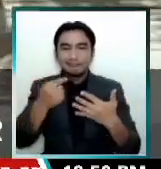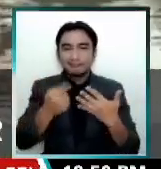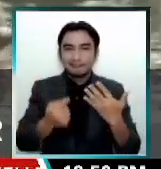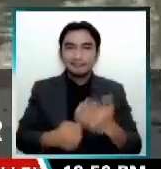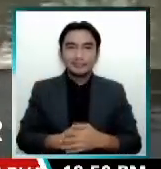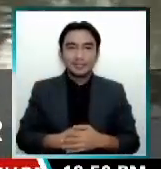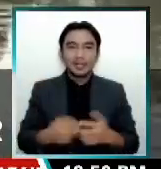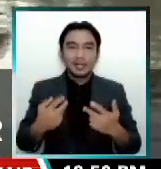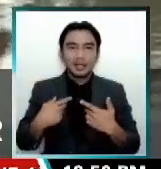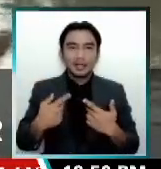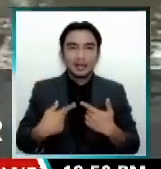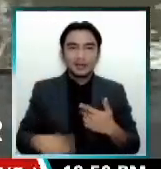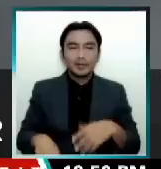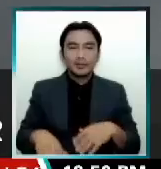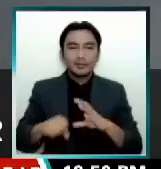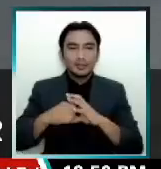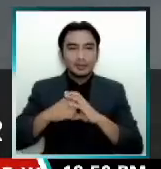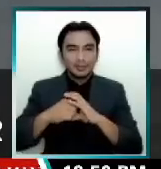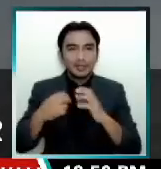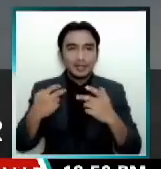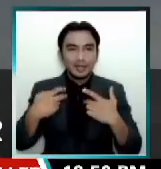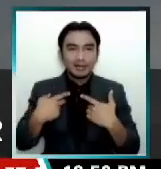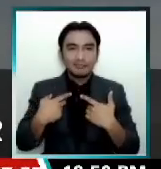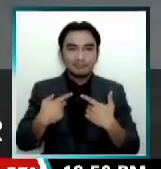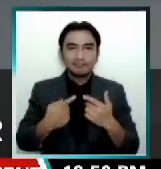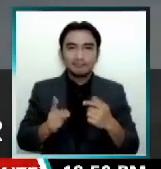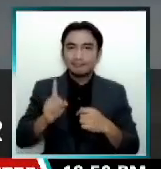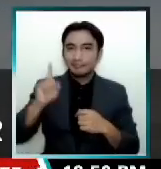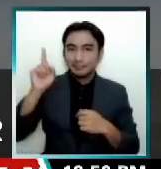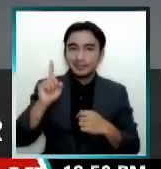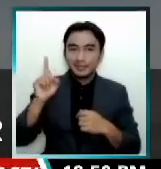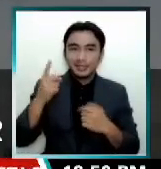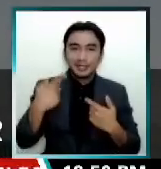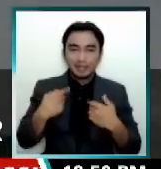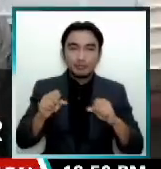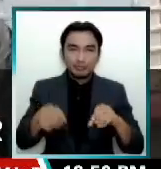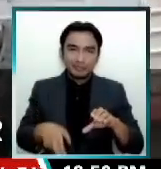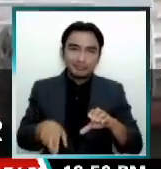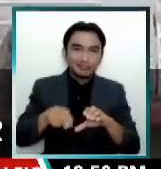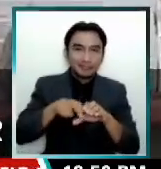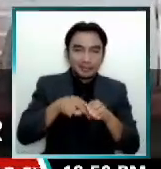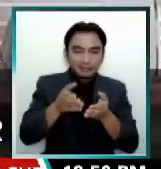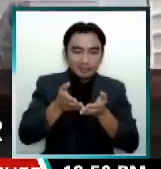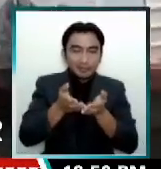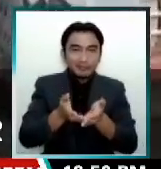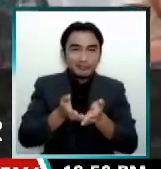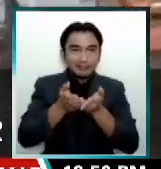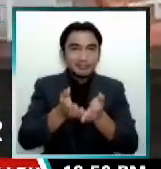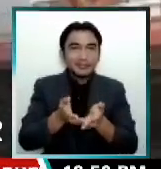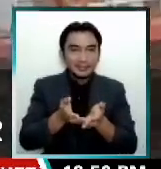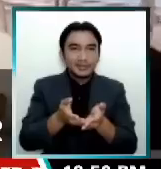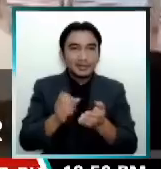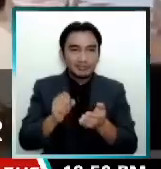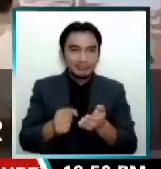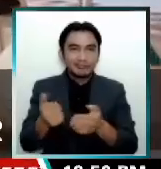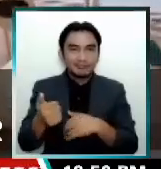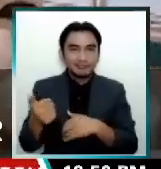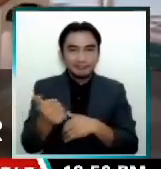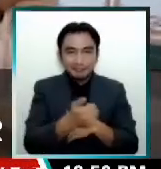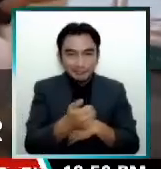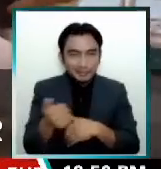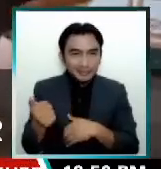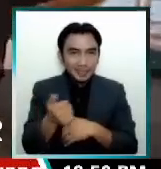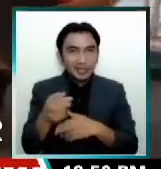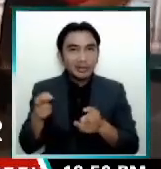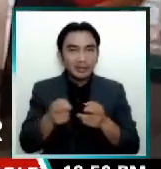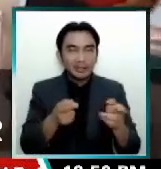river cruise ang bida. Sakay ng floating cottage, pwede nyong baybayin ang Camaligan River. Layo ng